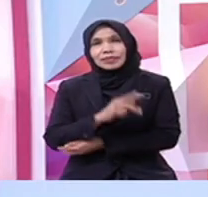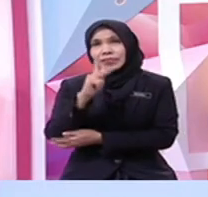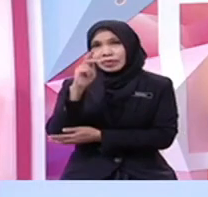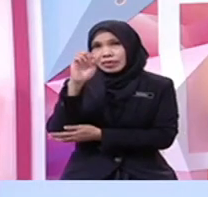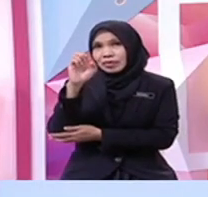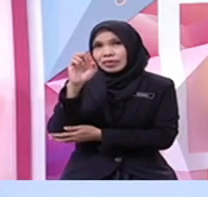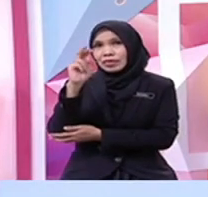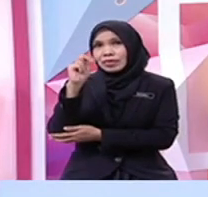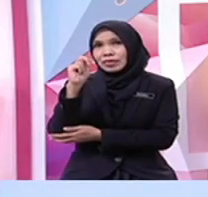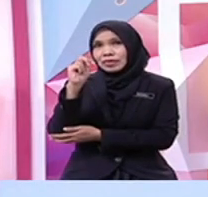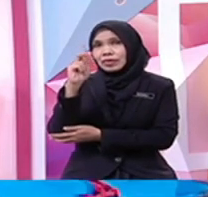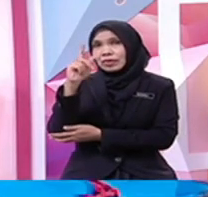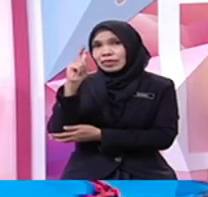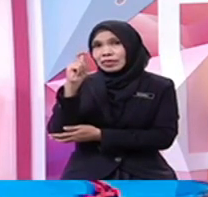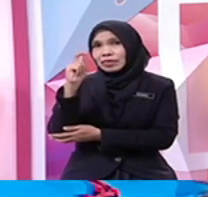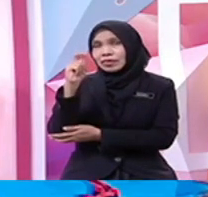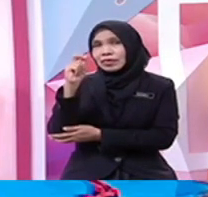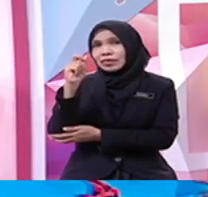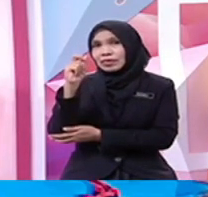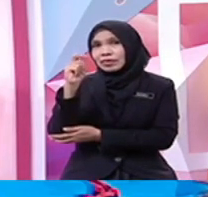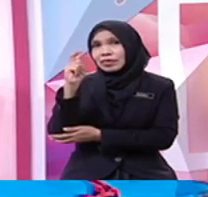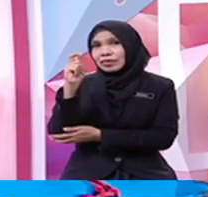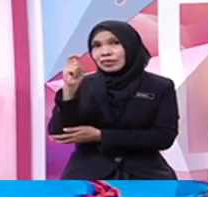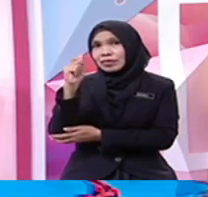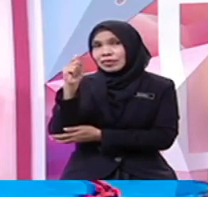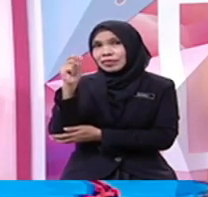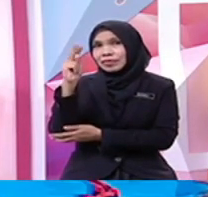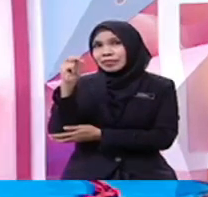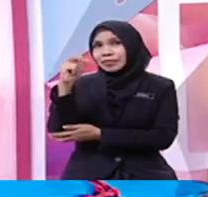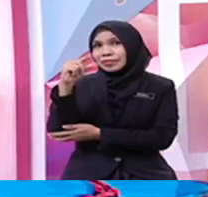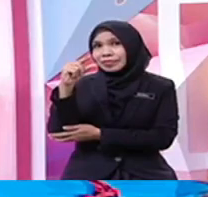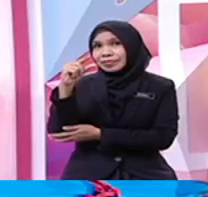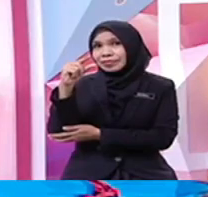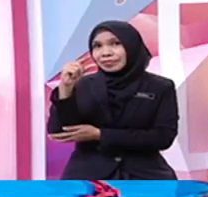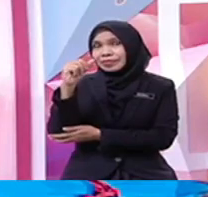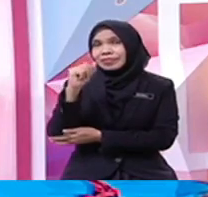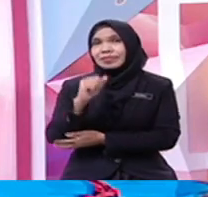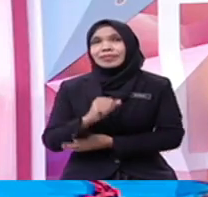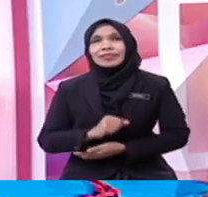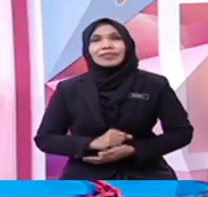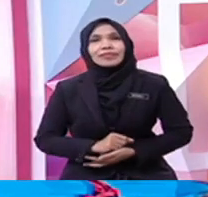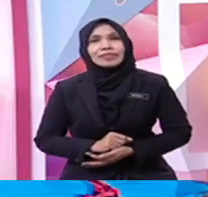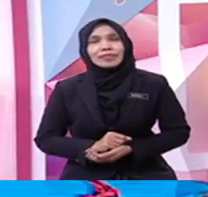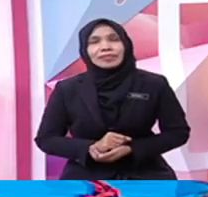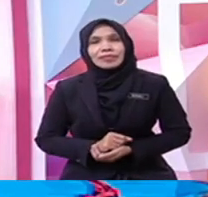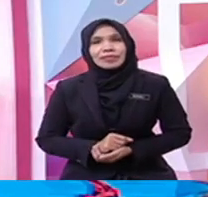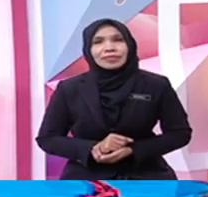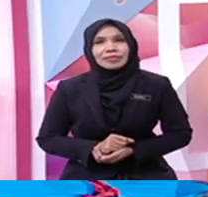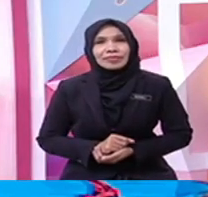Cie cie cie Angie Tong